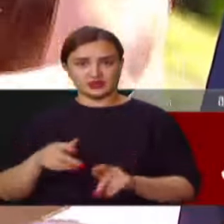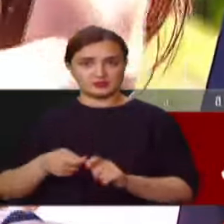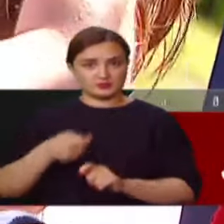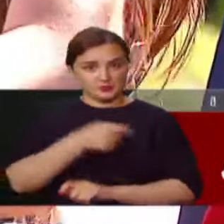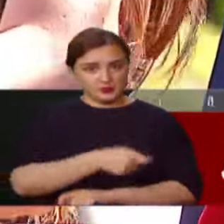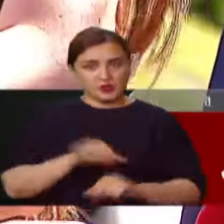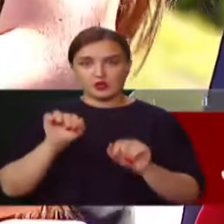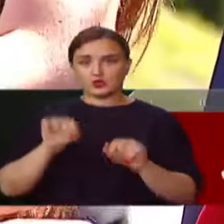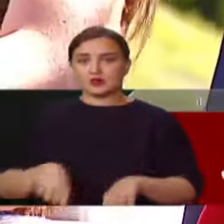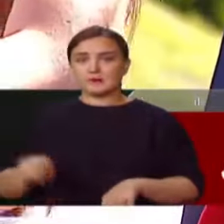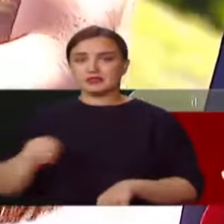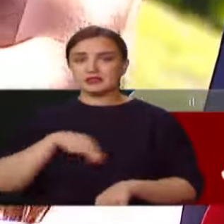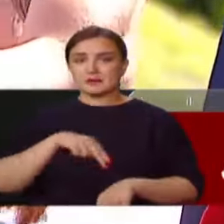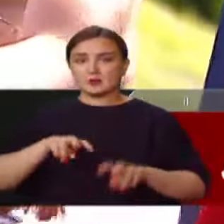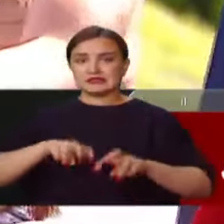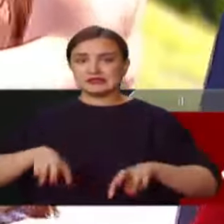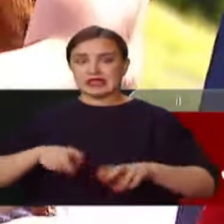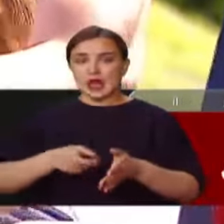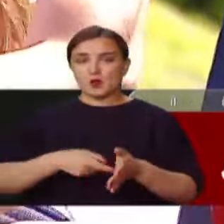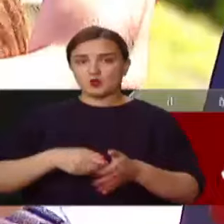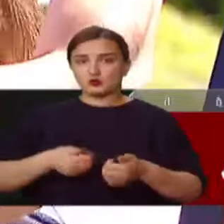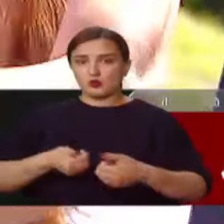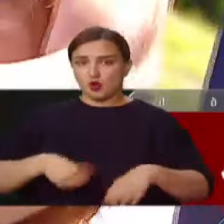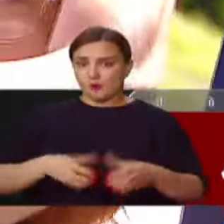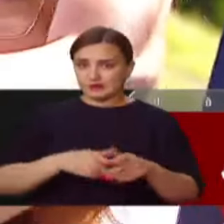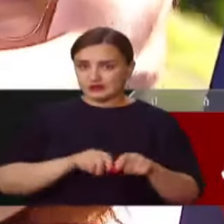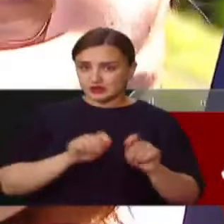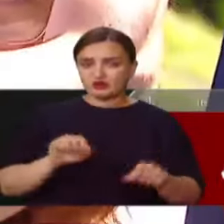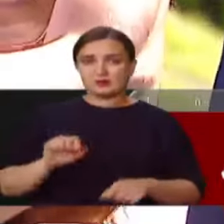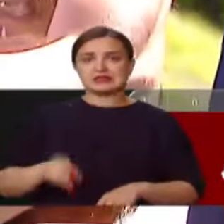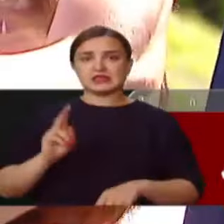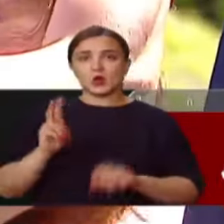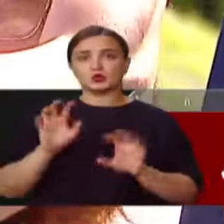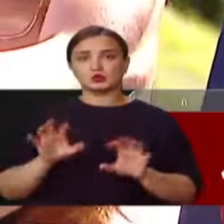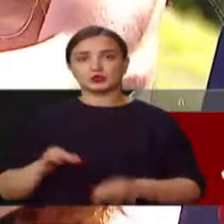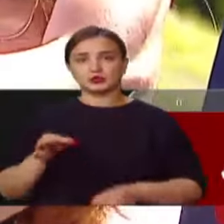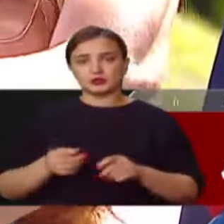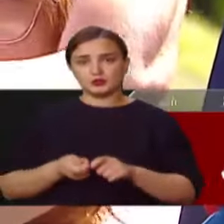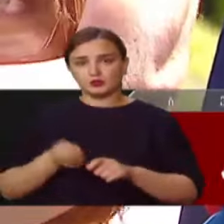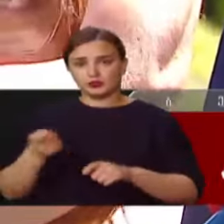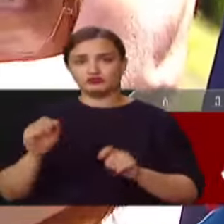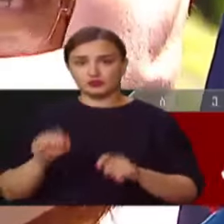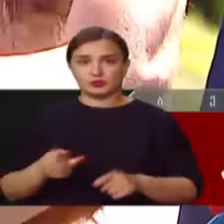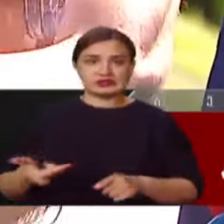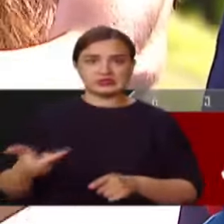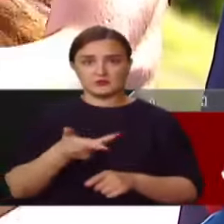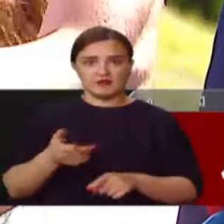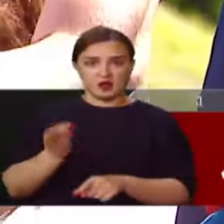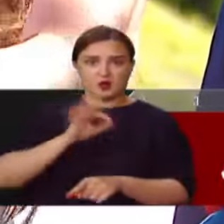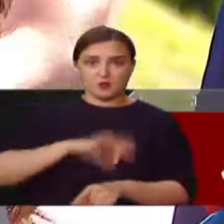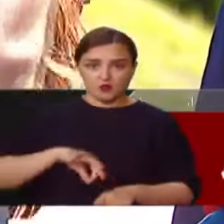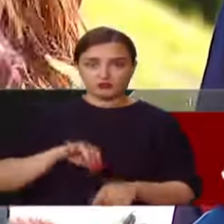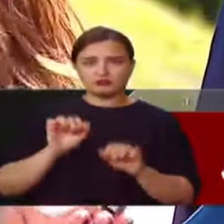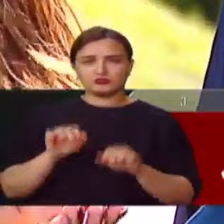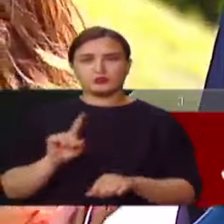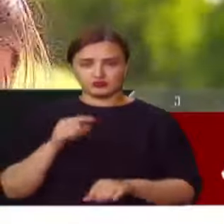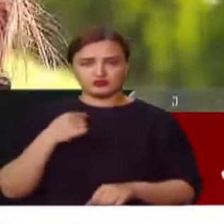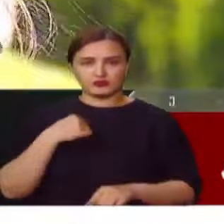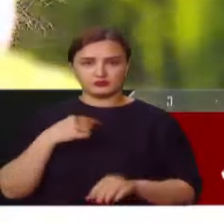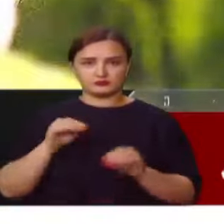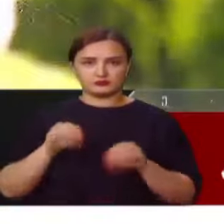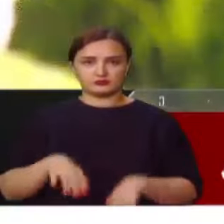საპარლამენტო საგამოძიებო კომისია, ეს შეიძლება იყოს საკონსტიტუციო სასამართლოსადმი მიმართვა, შეიძლება ყველა ერთად იყოს გამოყენებული, შეიძლება კონკრეტული ინსტრუმენტი იყოს